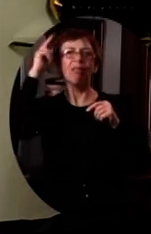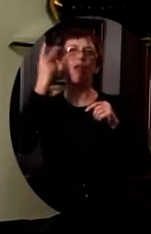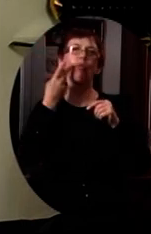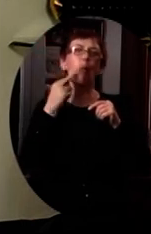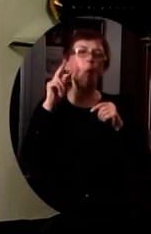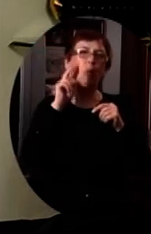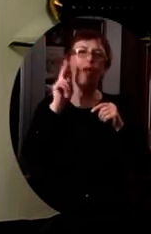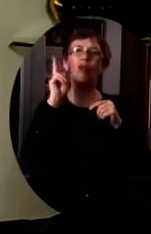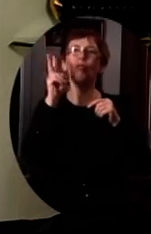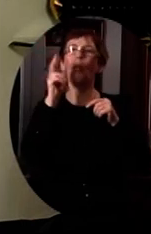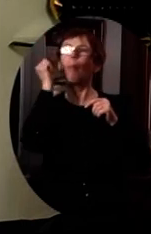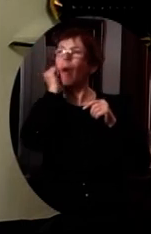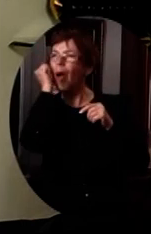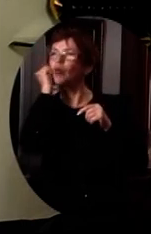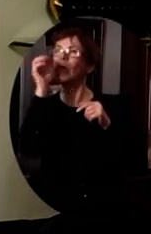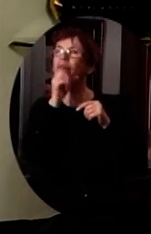סבתות?